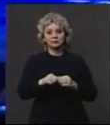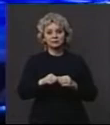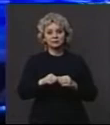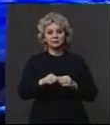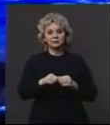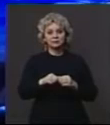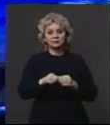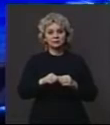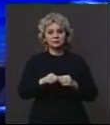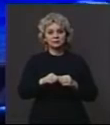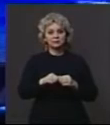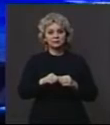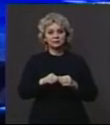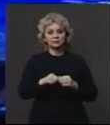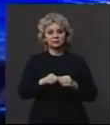Ночи